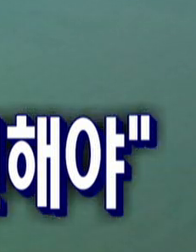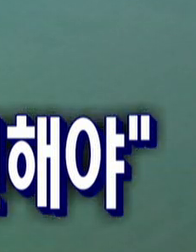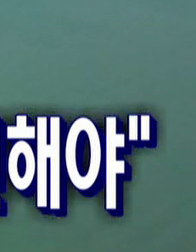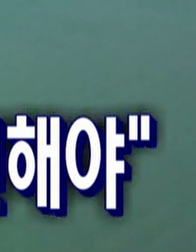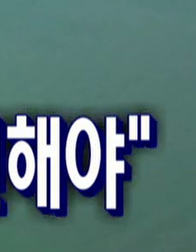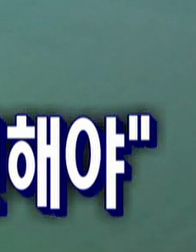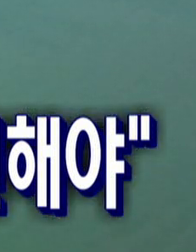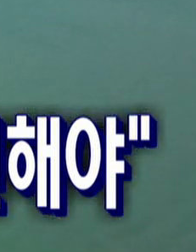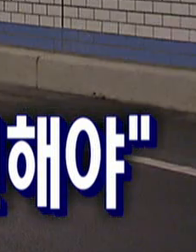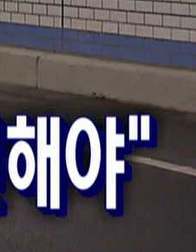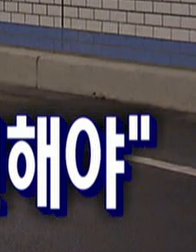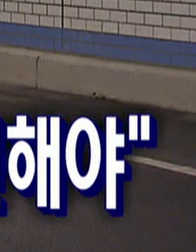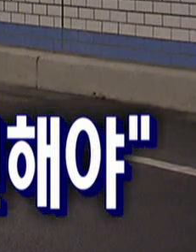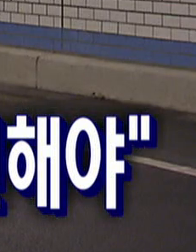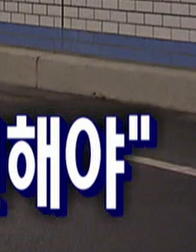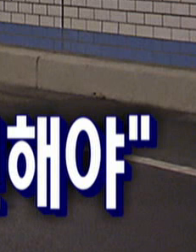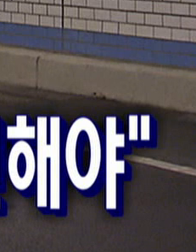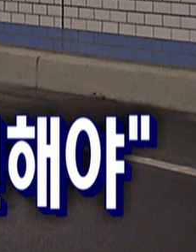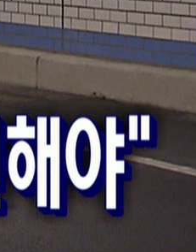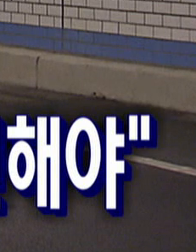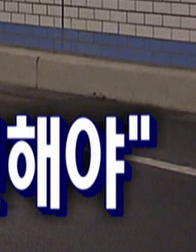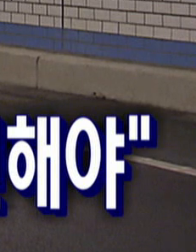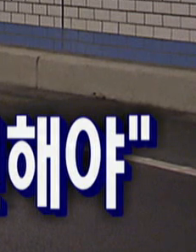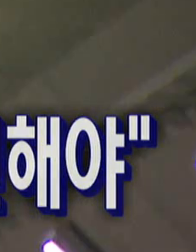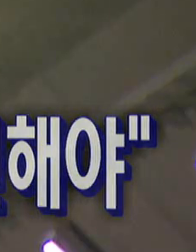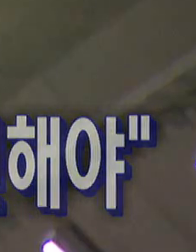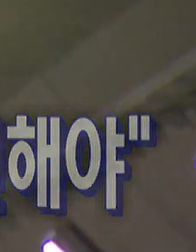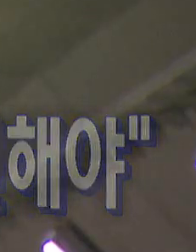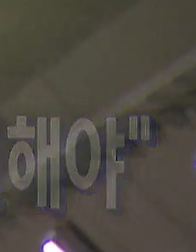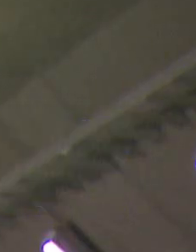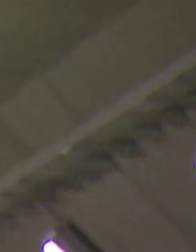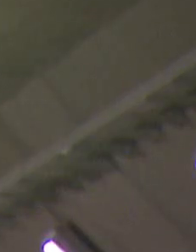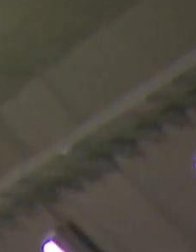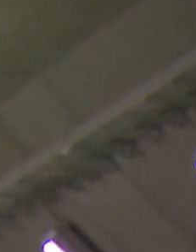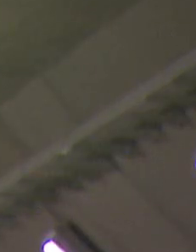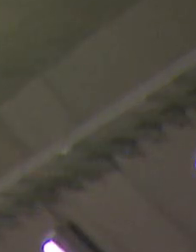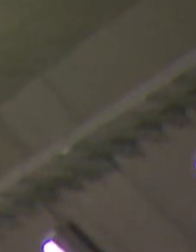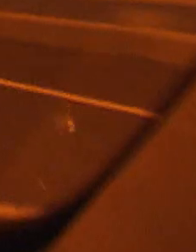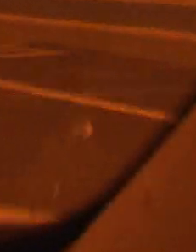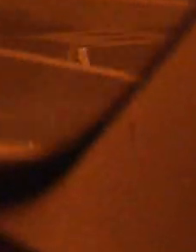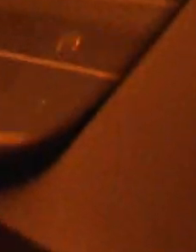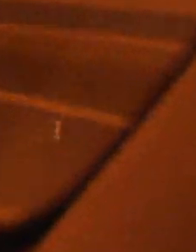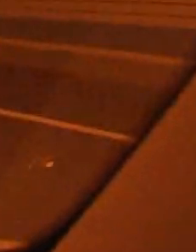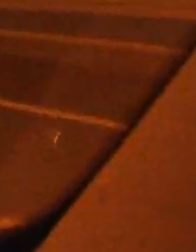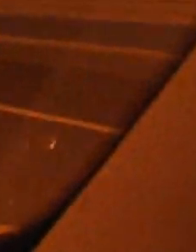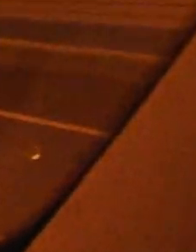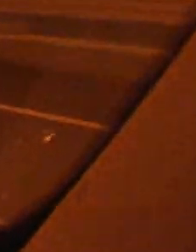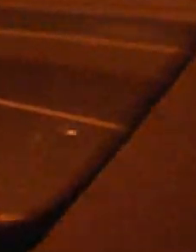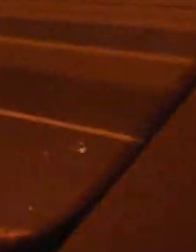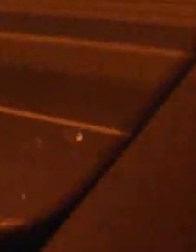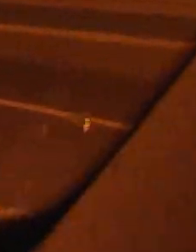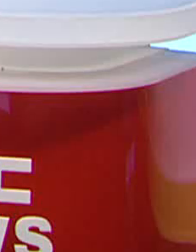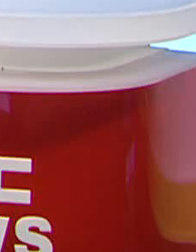제5차 국토조각계획에 반영해 대통령 공약사업으로 추진해야 한다는 의견도 제시됐습니다.